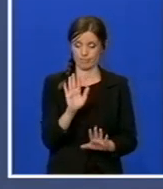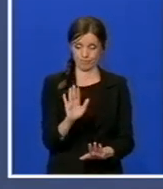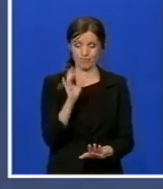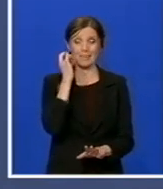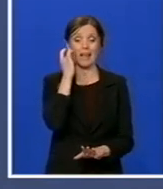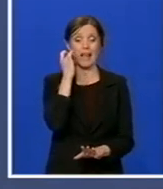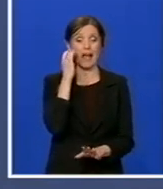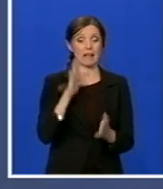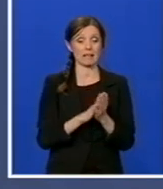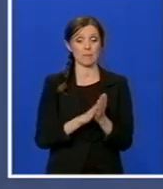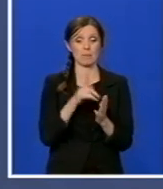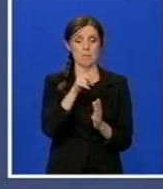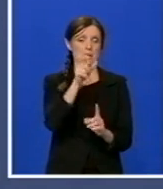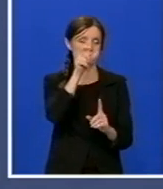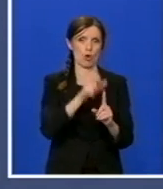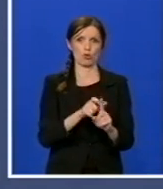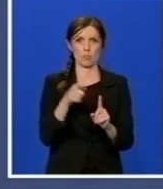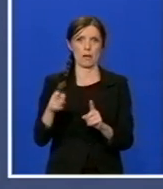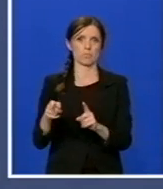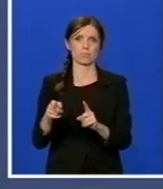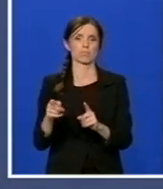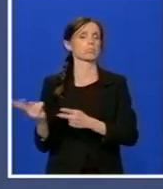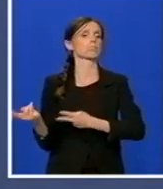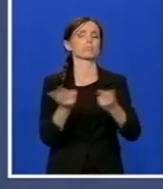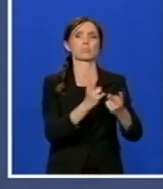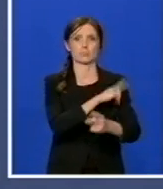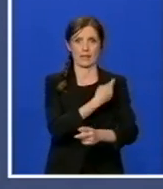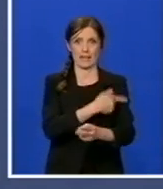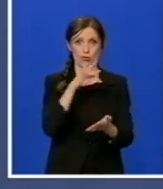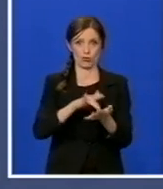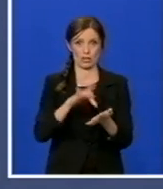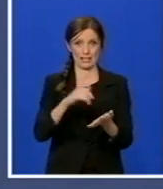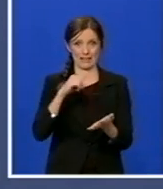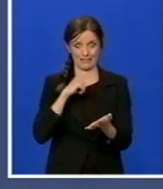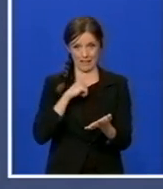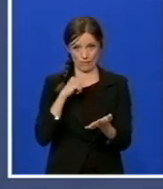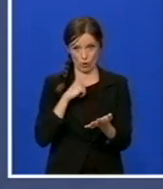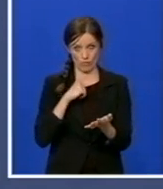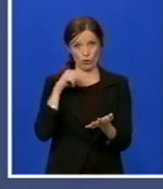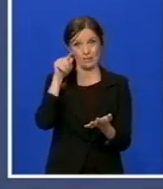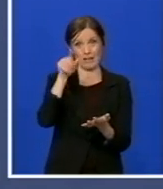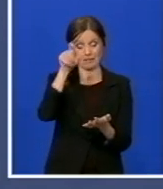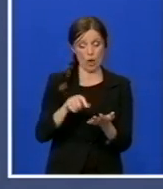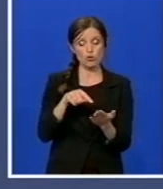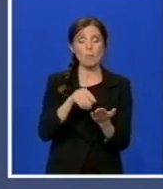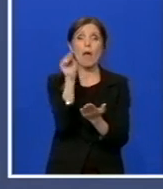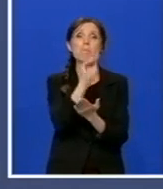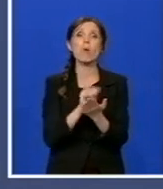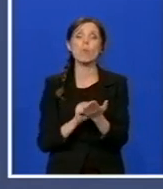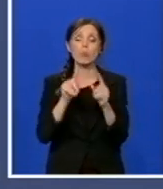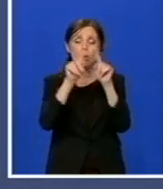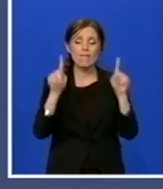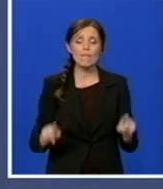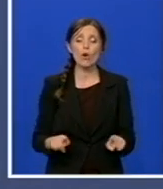hospitalizuje i prima, recimo, Klinički centar Vojvodine, ona jasno popunjava i formular u kojem stoji koja